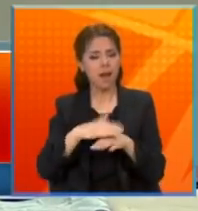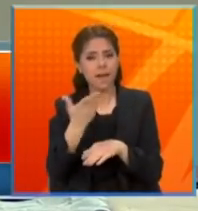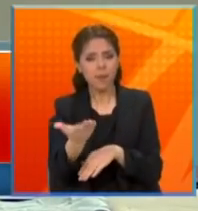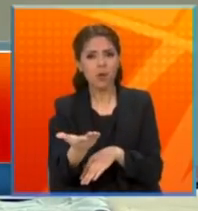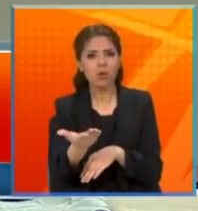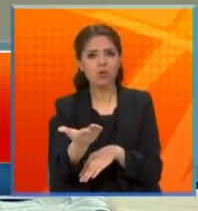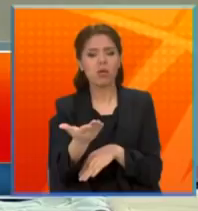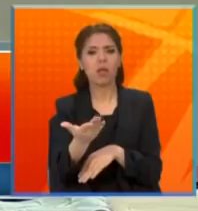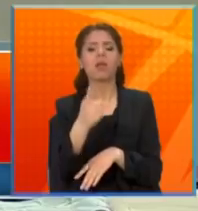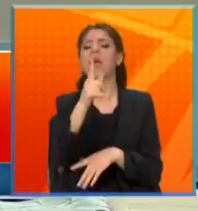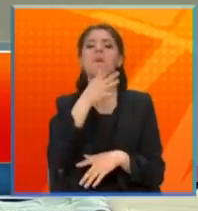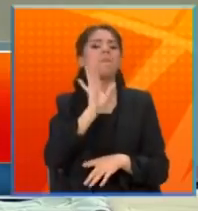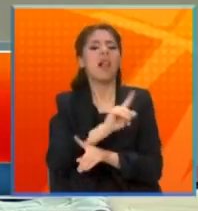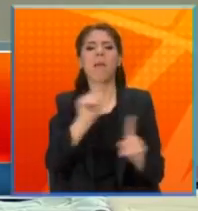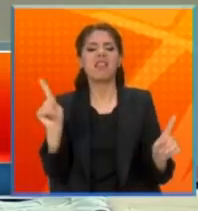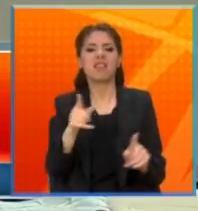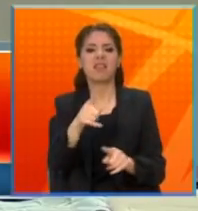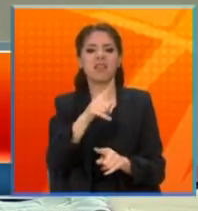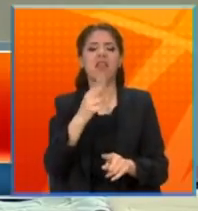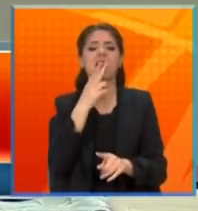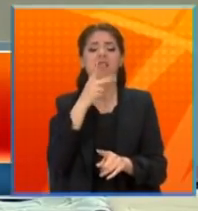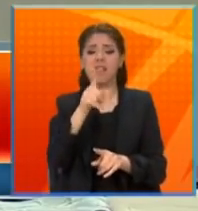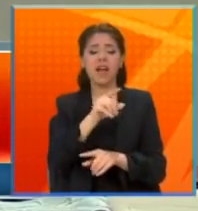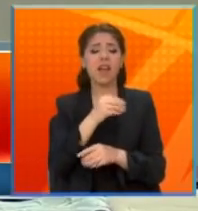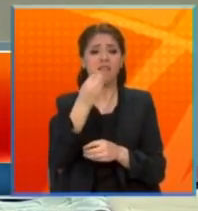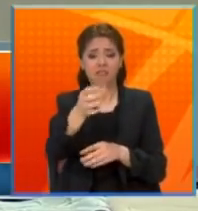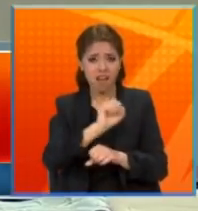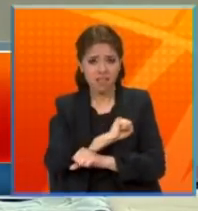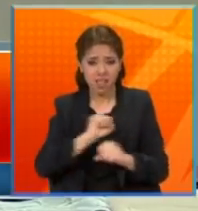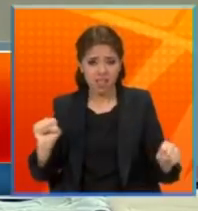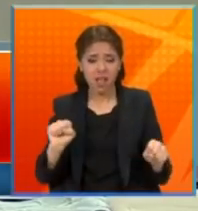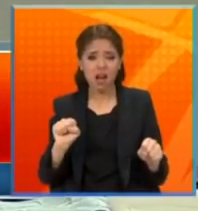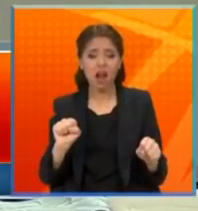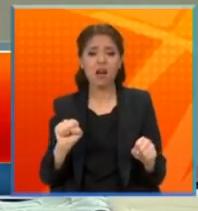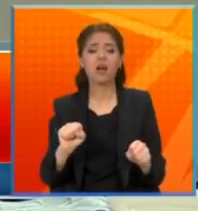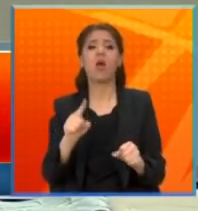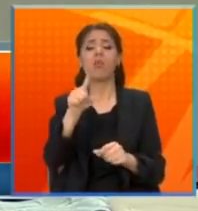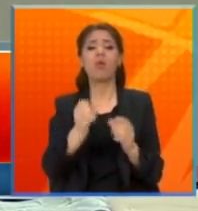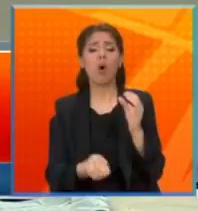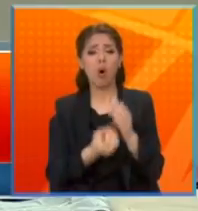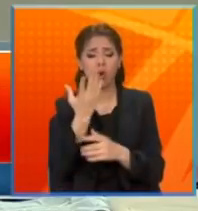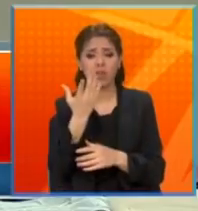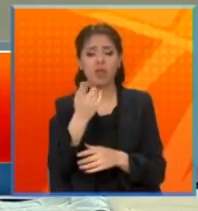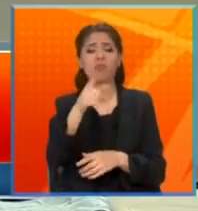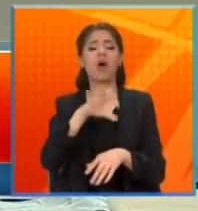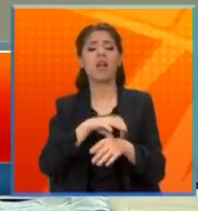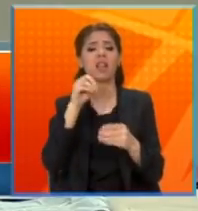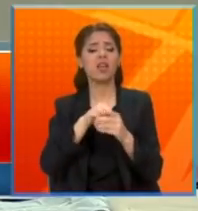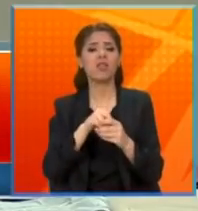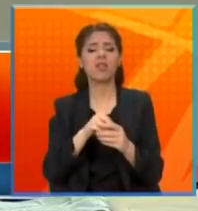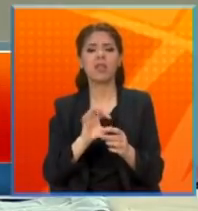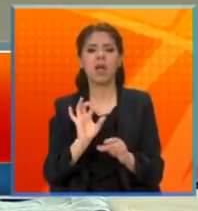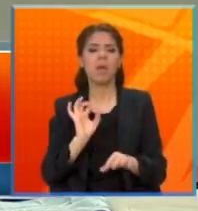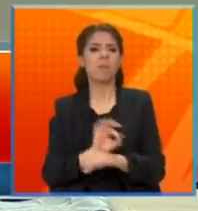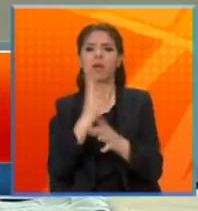içiyorsak asla bilemeyiz. Sigaranın tahribatının ortaya çıkması bu hastalıkta an meselesi